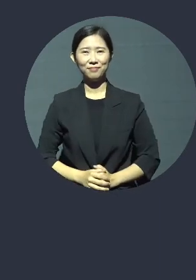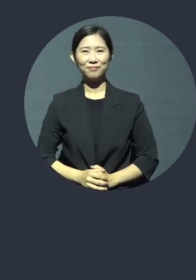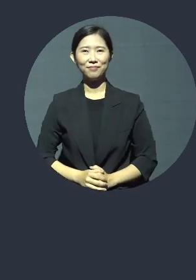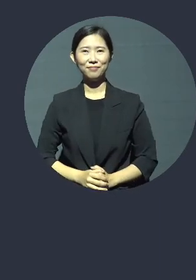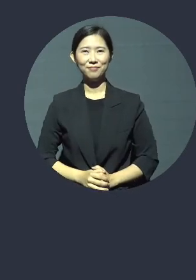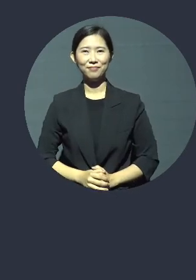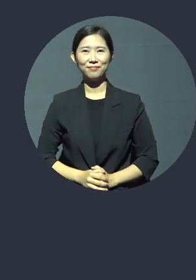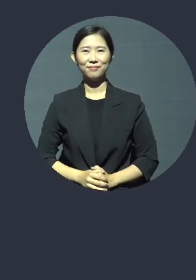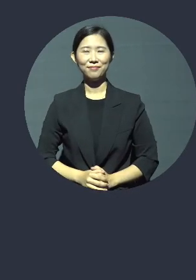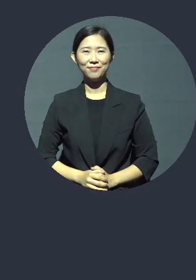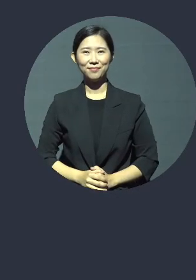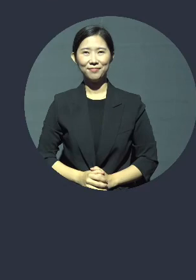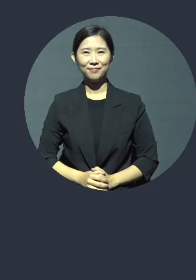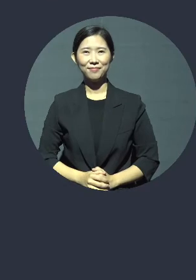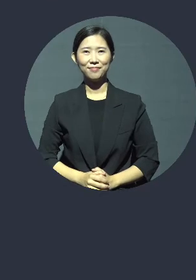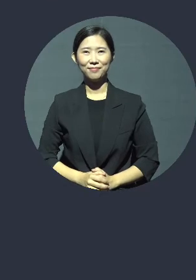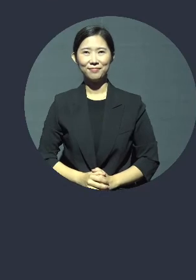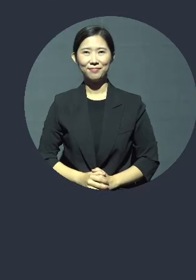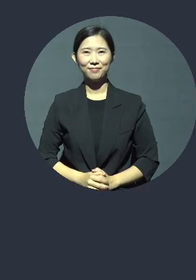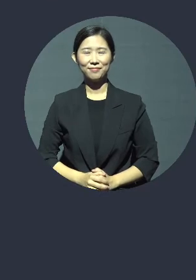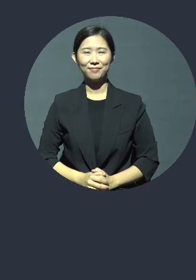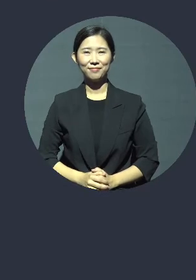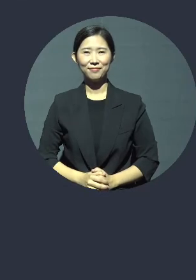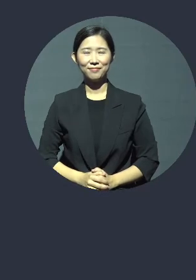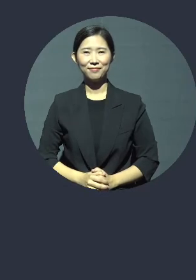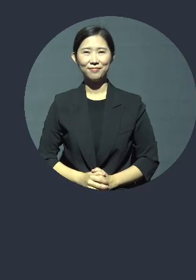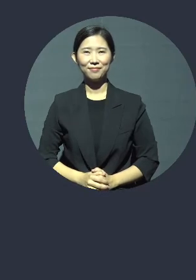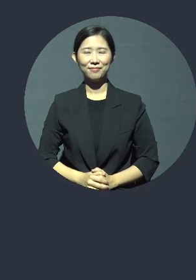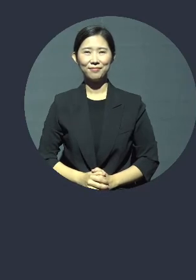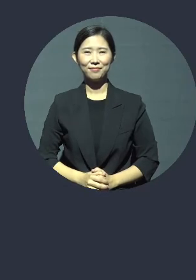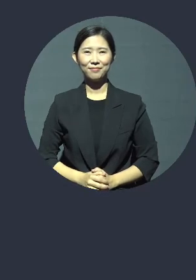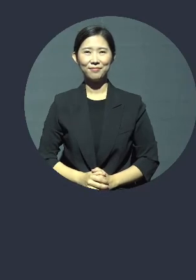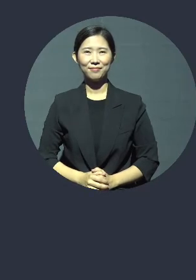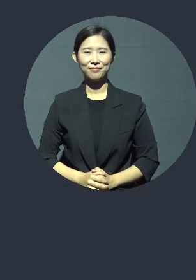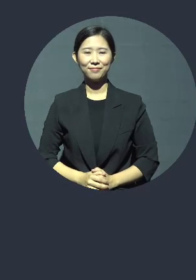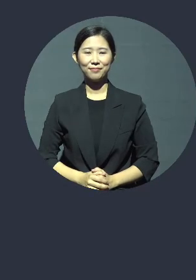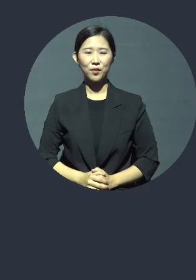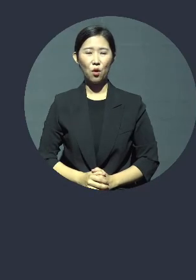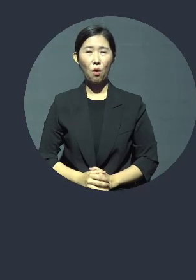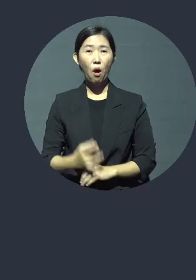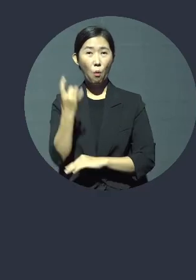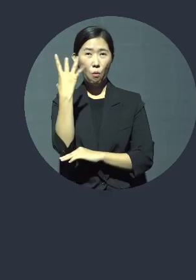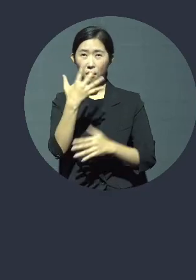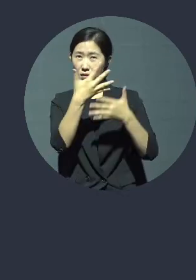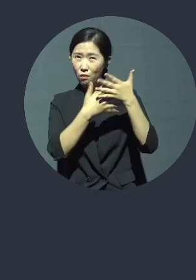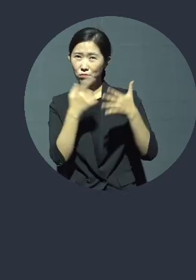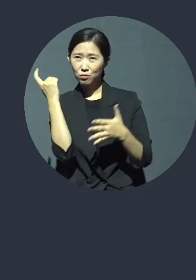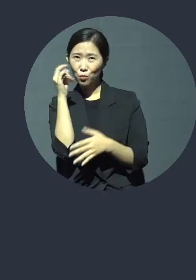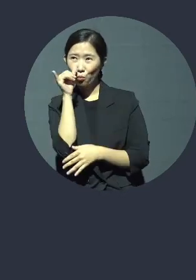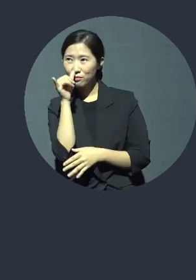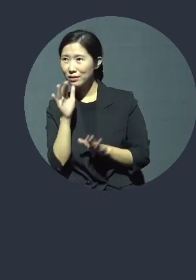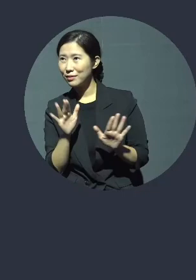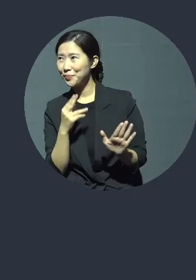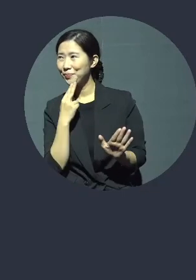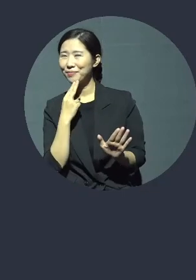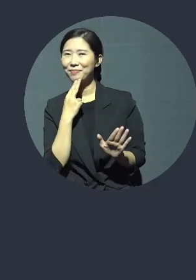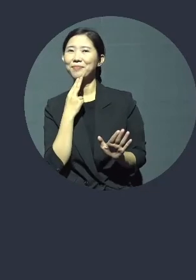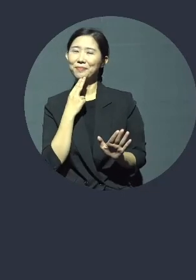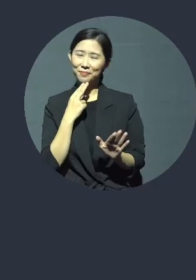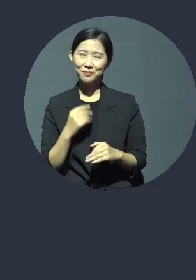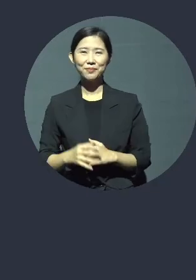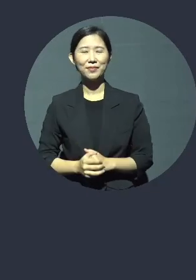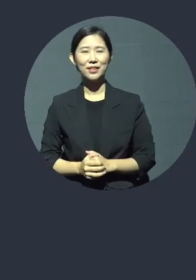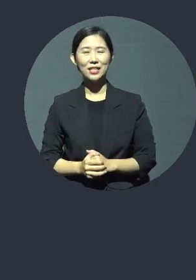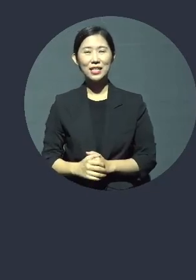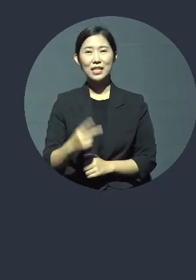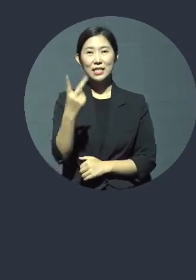사운드가 좀 적은데 예. 2019년에 밀라노 가구 박람회에서